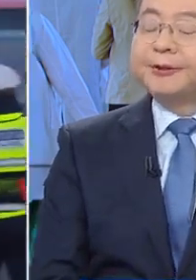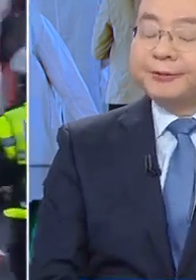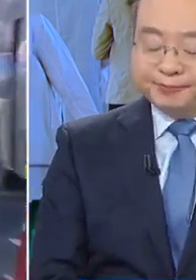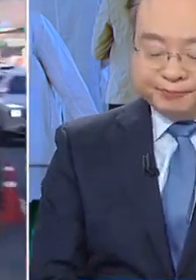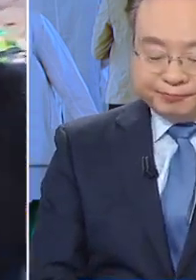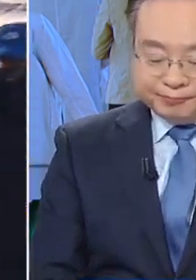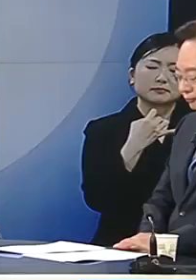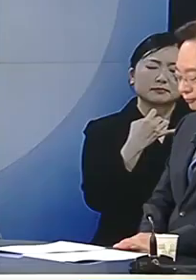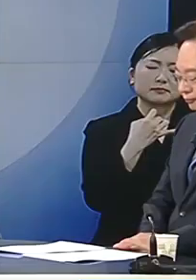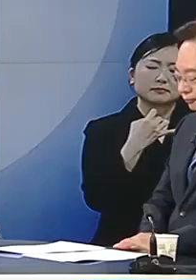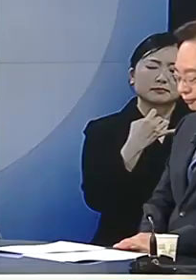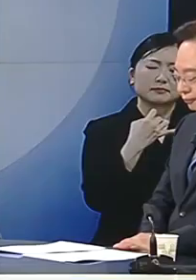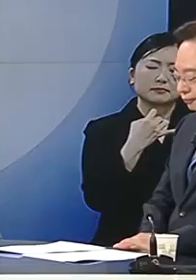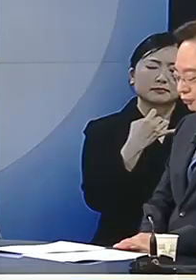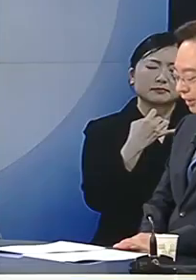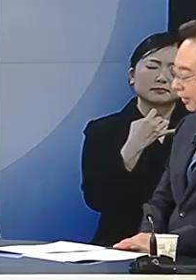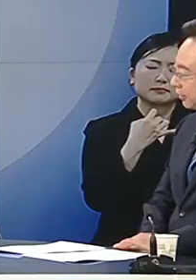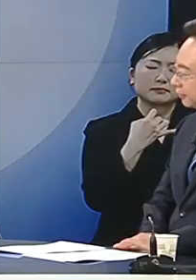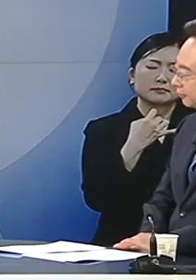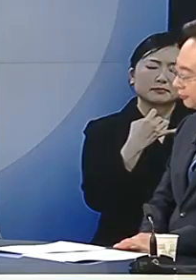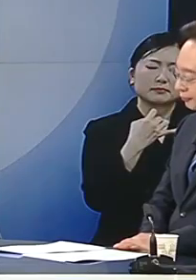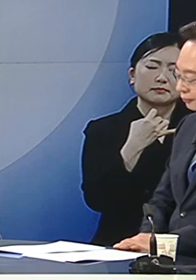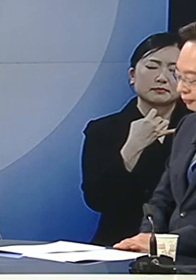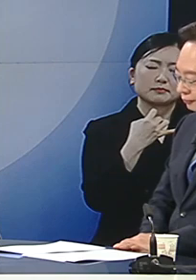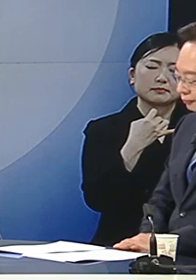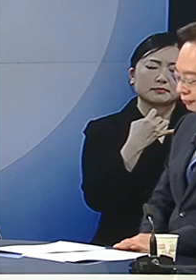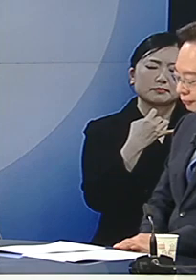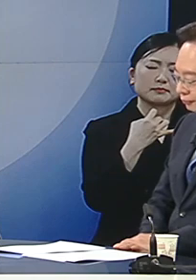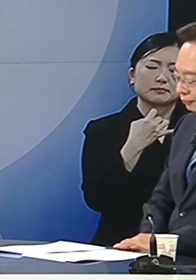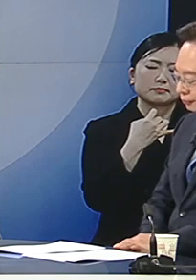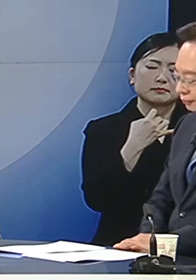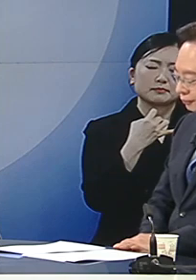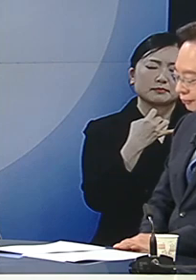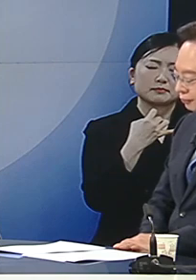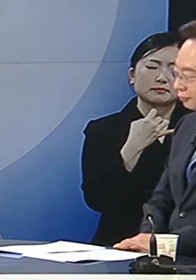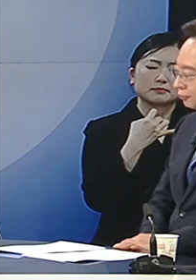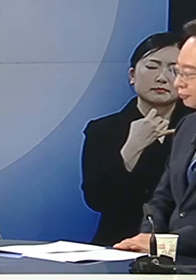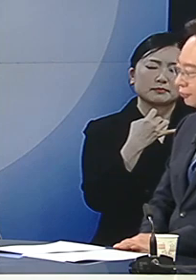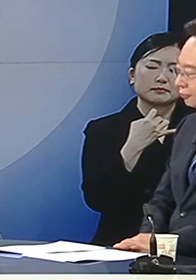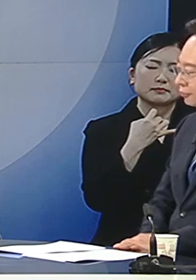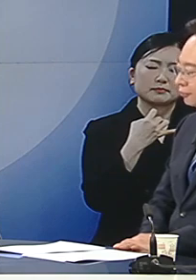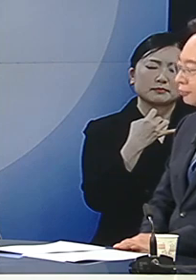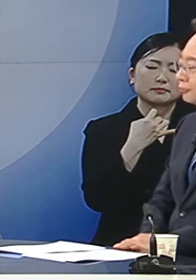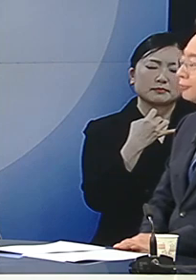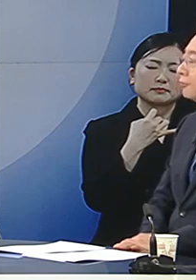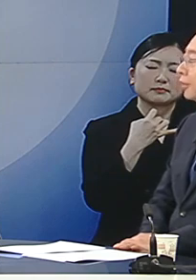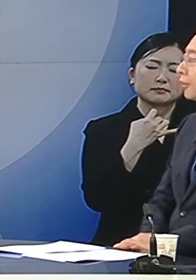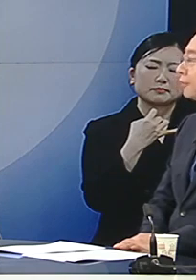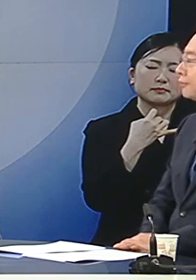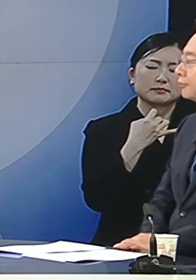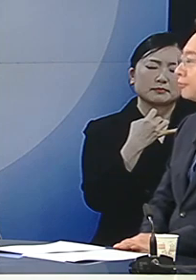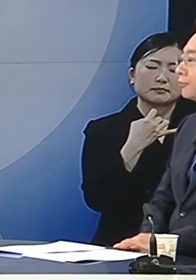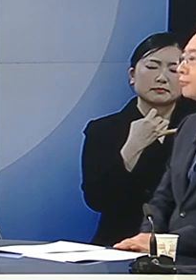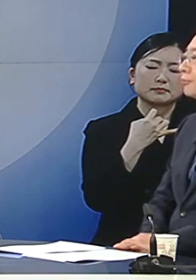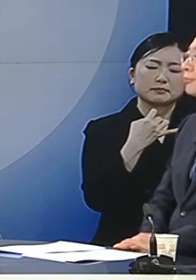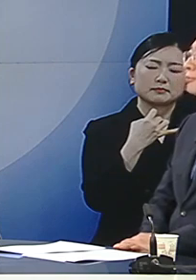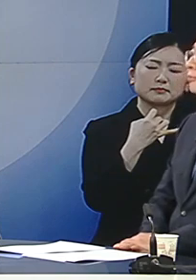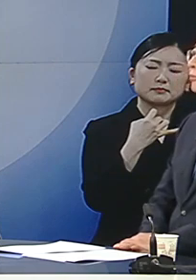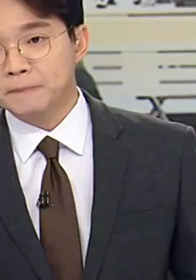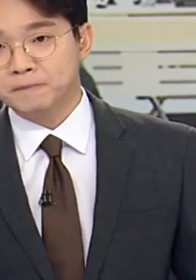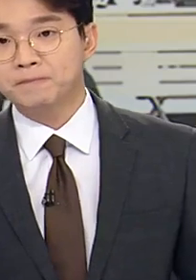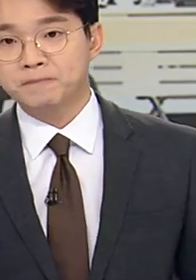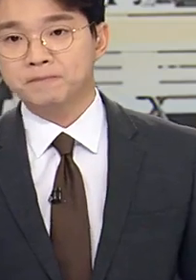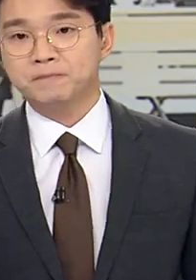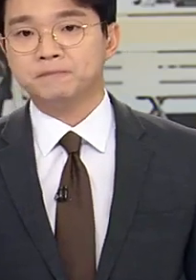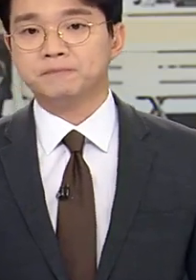네. 자, 이번 정책에 여러 가지 뭐 반대 이유가 네. 있습니다만 지금 네, 한번- 잠시만요.